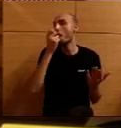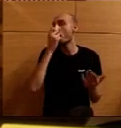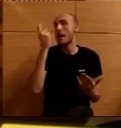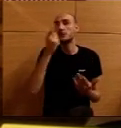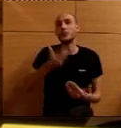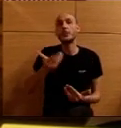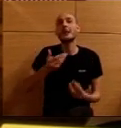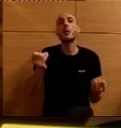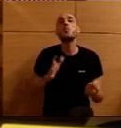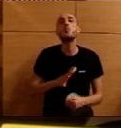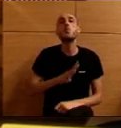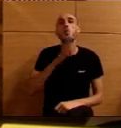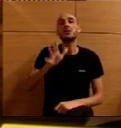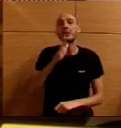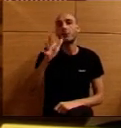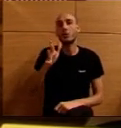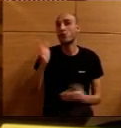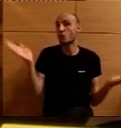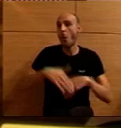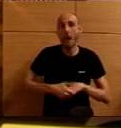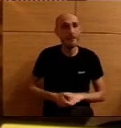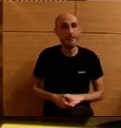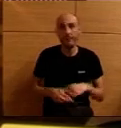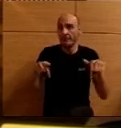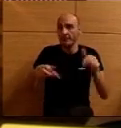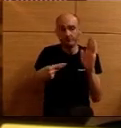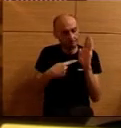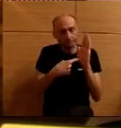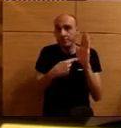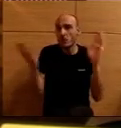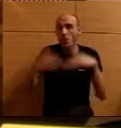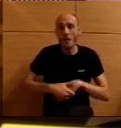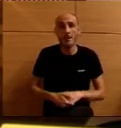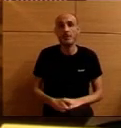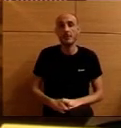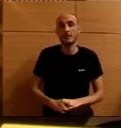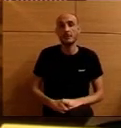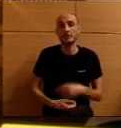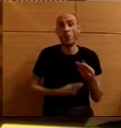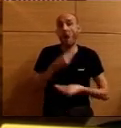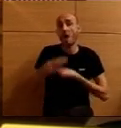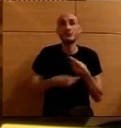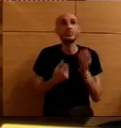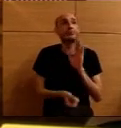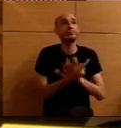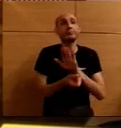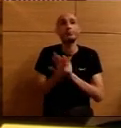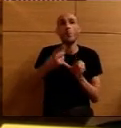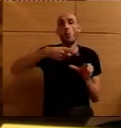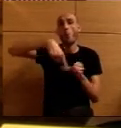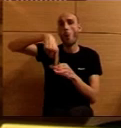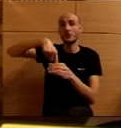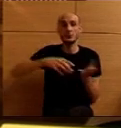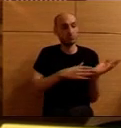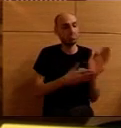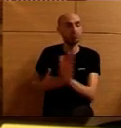no existeix. Vostè ha dit que s'han ficat molts puestos en l'OPE, en l'oferta. Sí, hasta inclús el